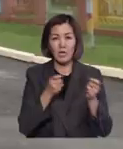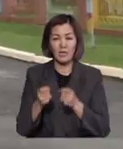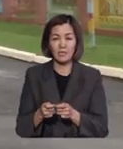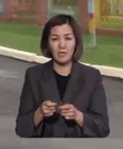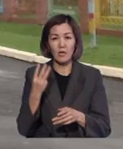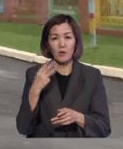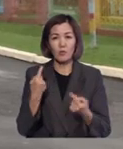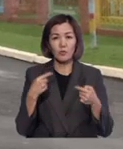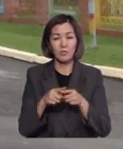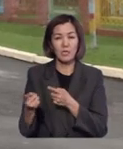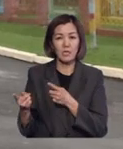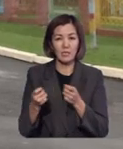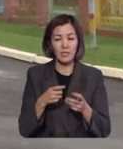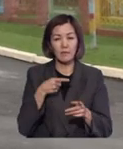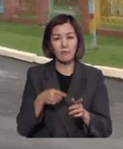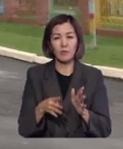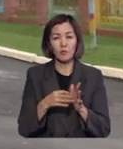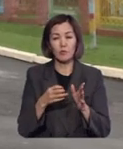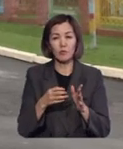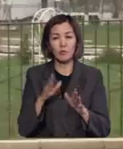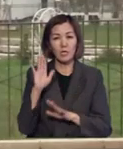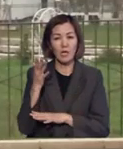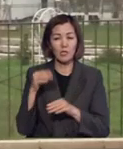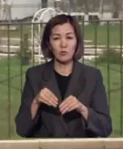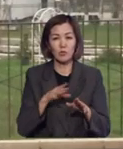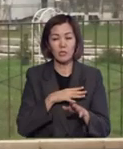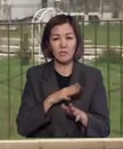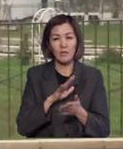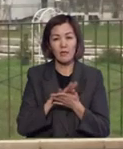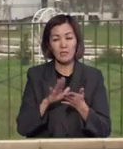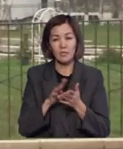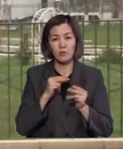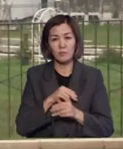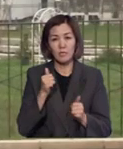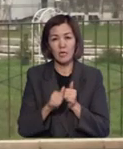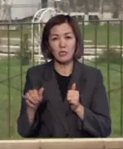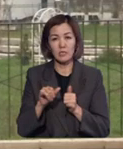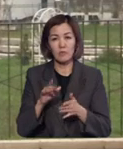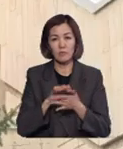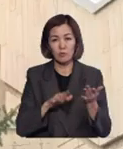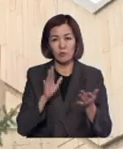Оған 30 техника жұмылдырылып, 1900 түк ағаш отырғызылды. Тазалық жұмыстары әр сенбі сайын